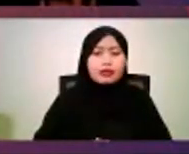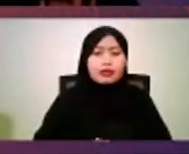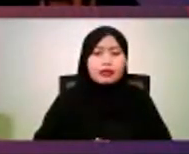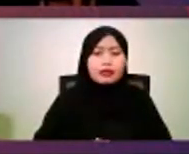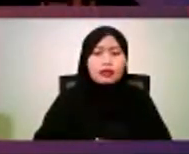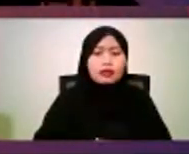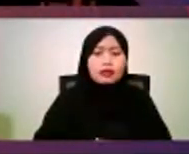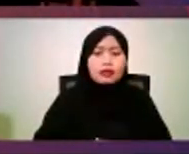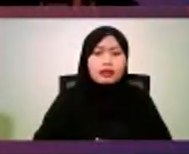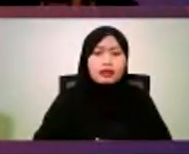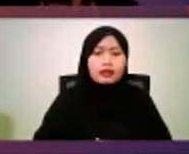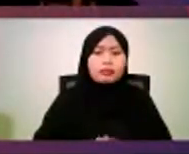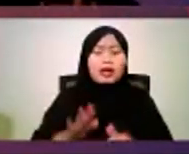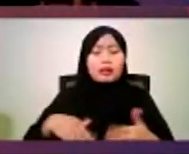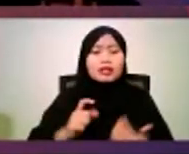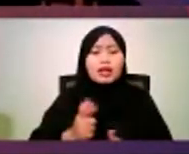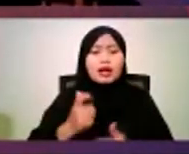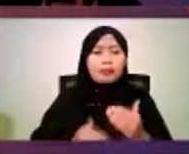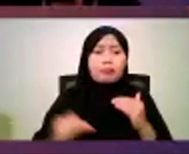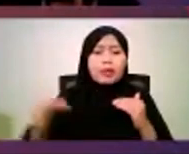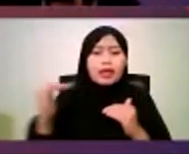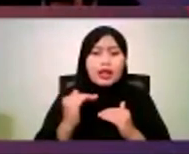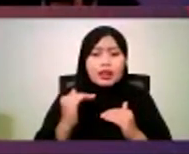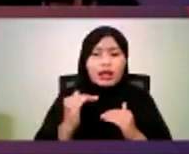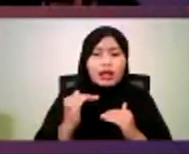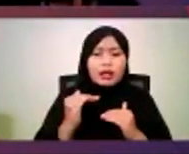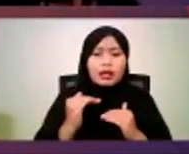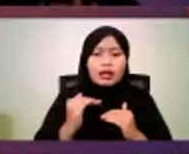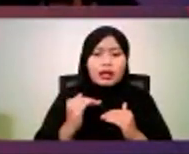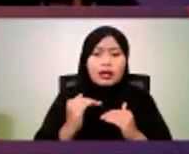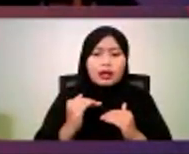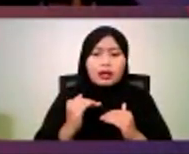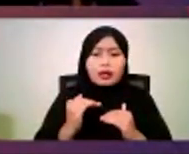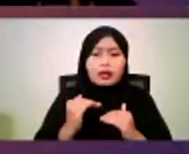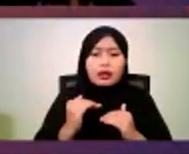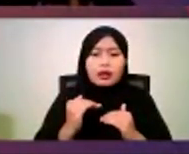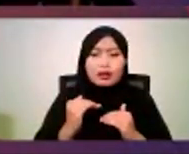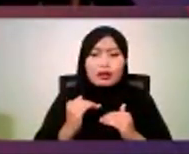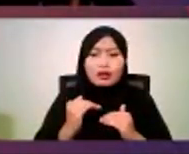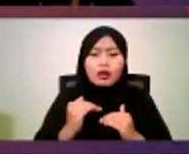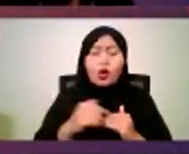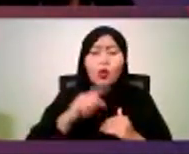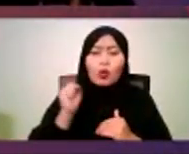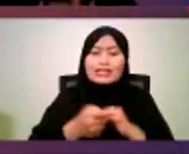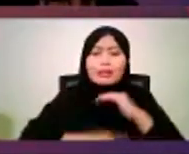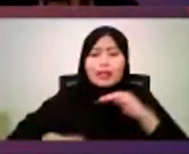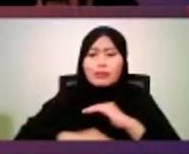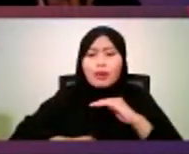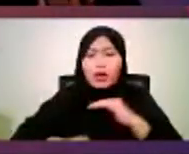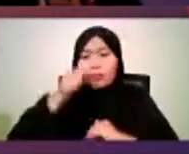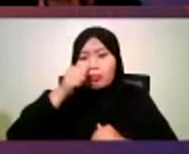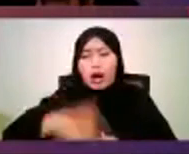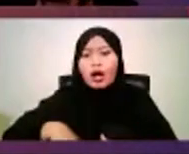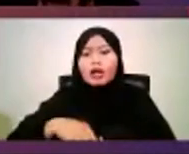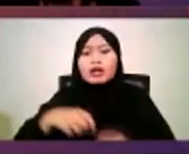disebutkan untuk Nyalakan eh apa gwm giro wajib minimum perbankan dari Bank Indonesia ah